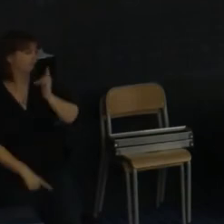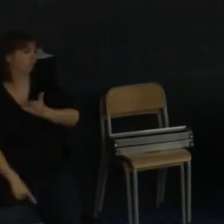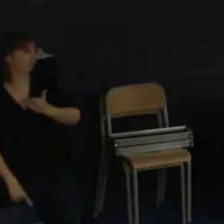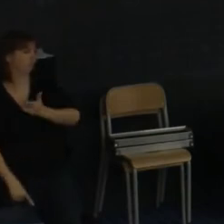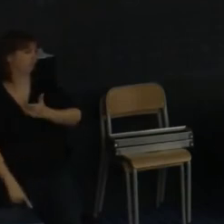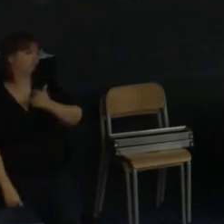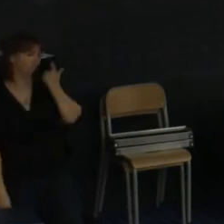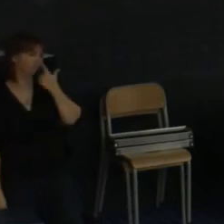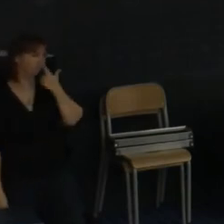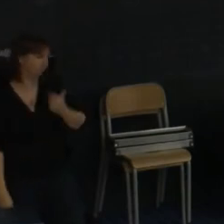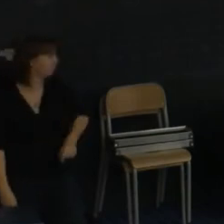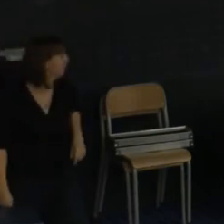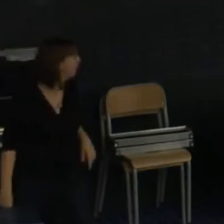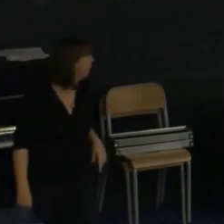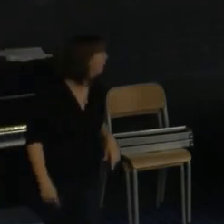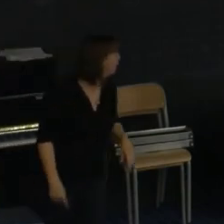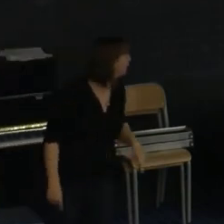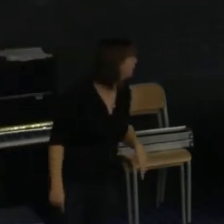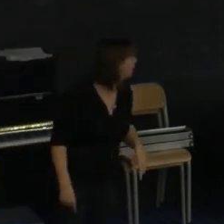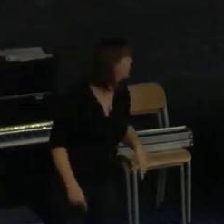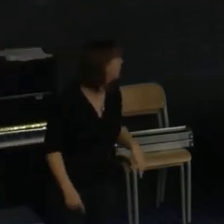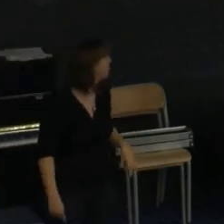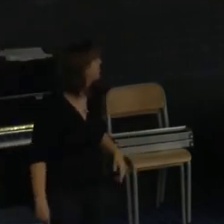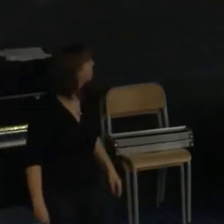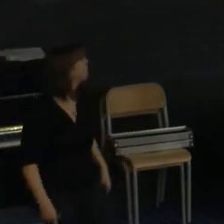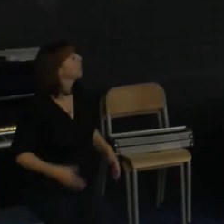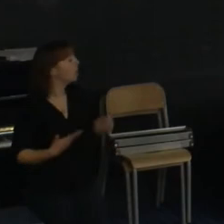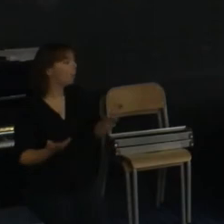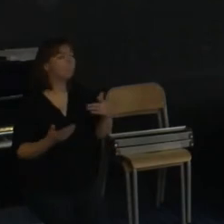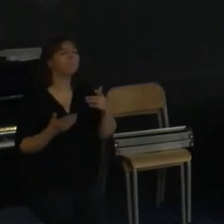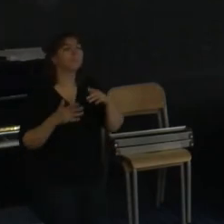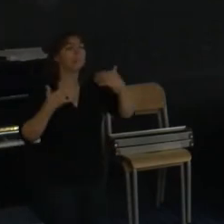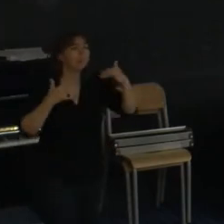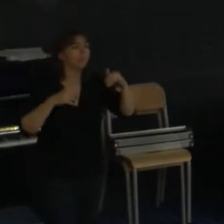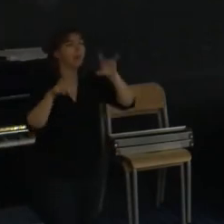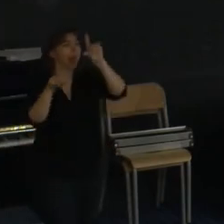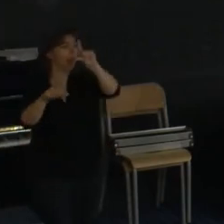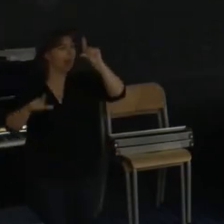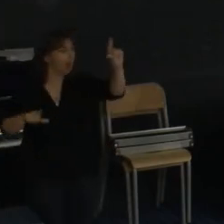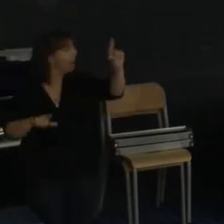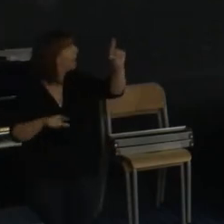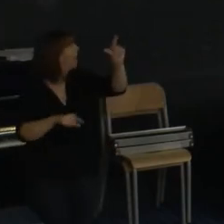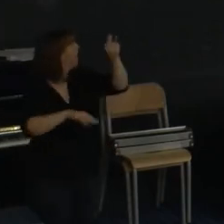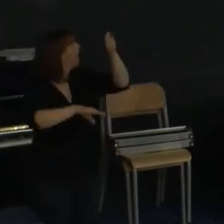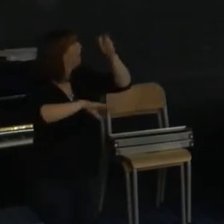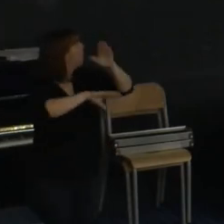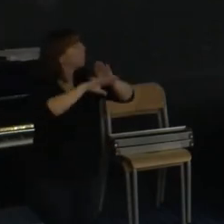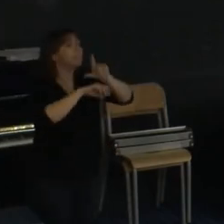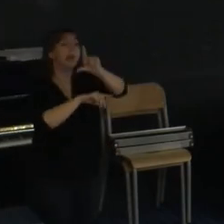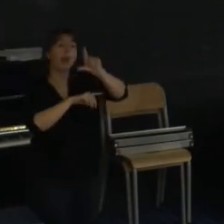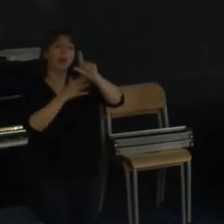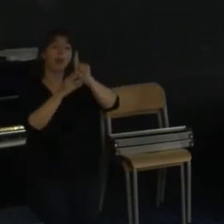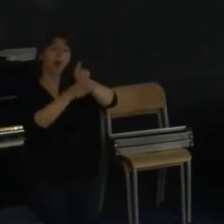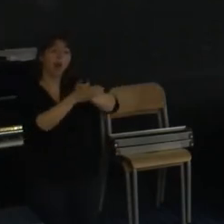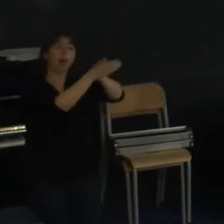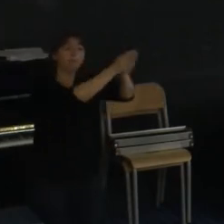peu ma petite visite de mon code source. Et j'ai le LL qui est là, il va m'afficher simplement la fonction dans laquelle je